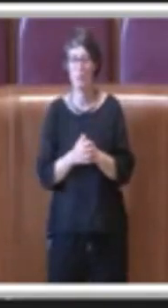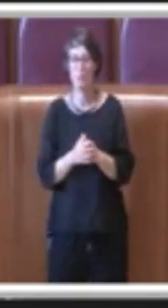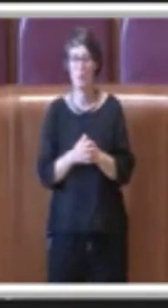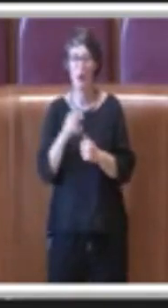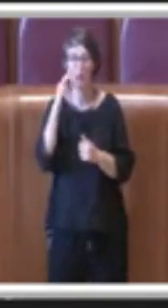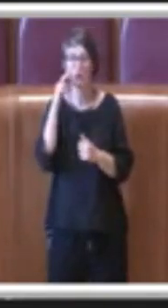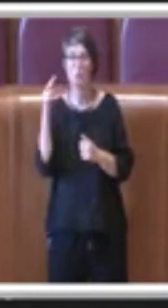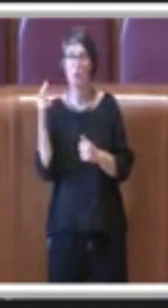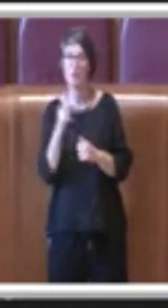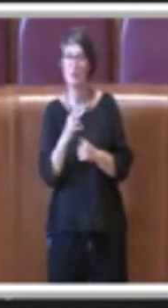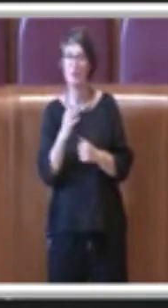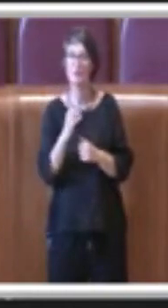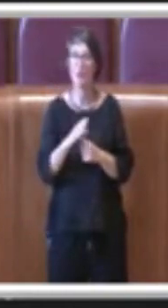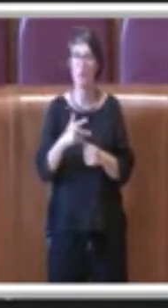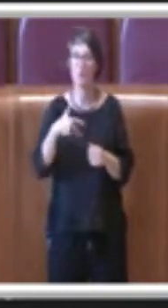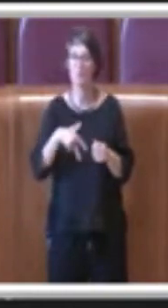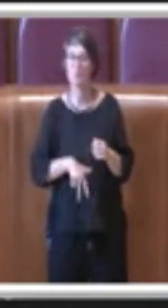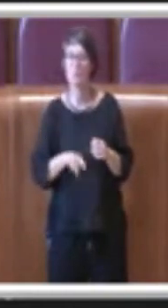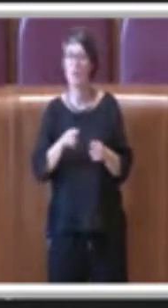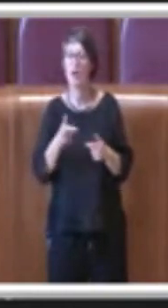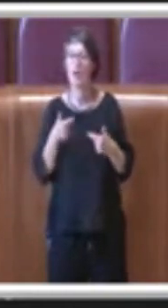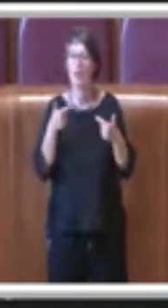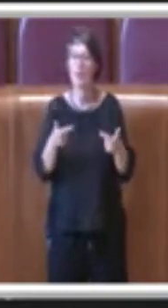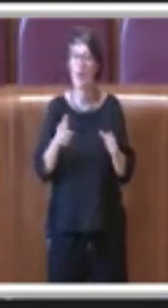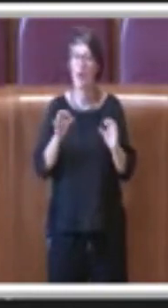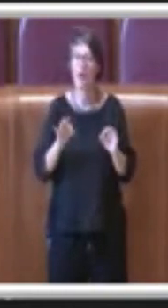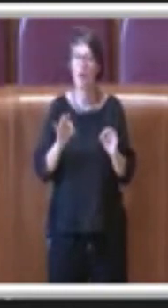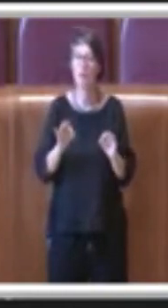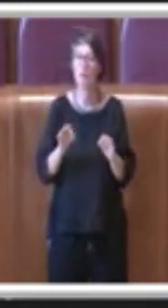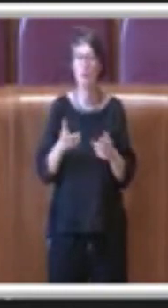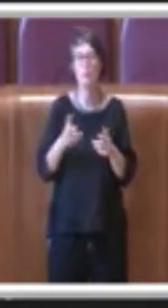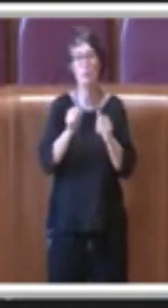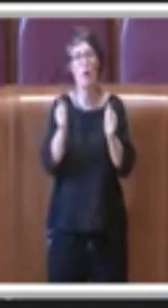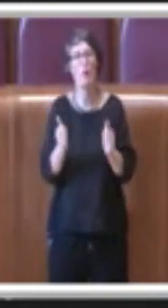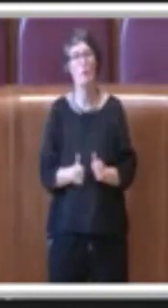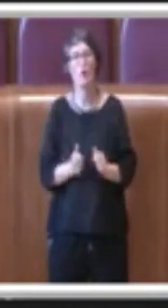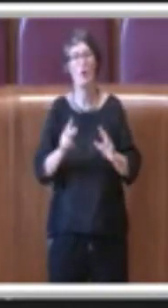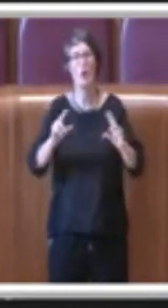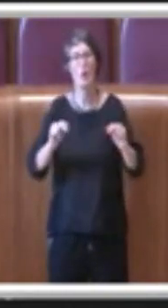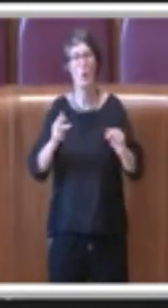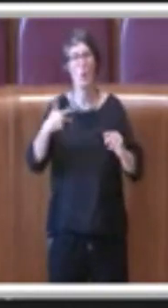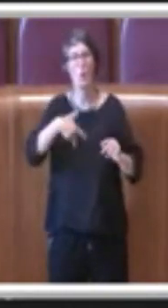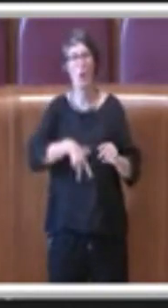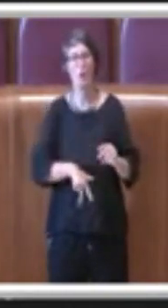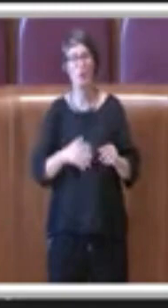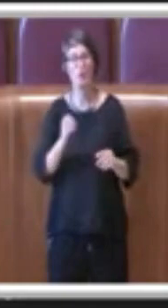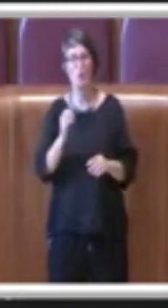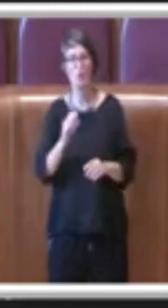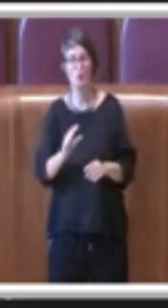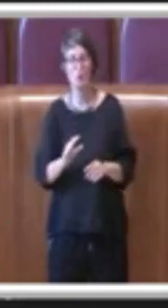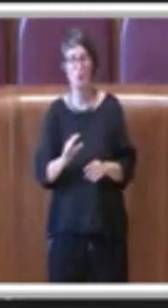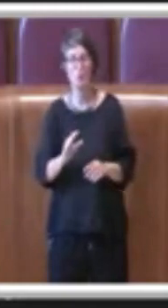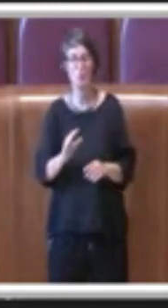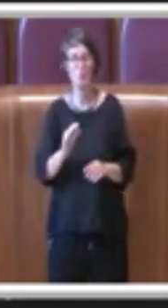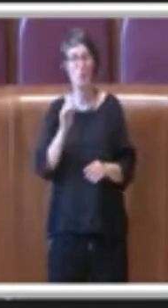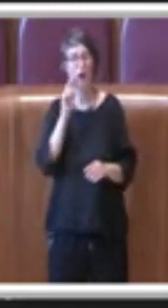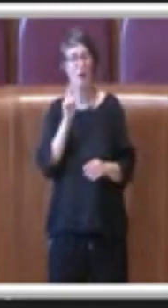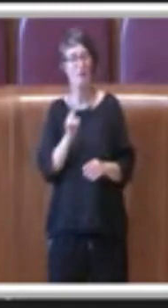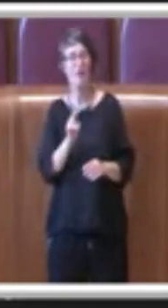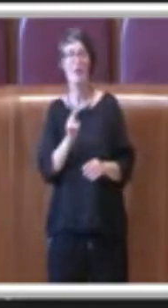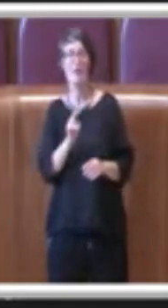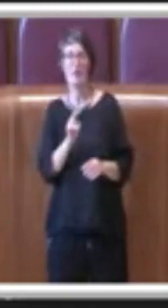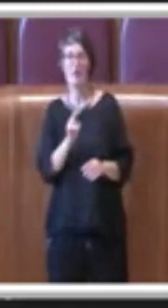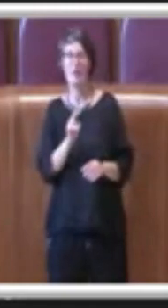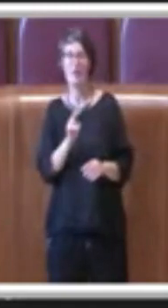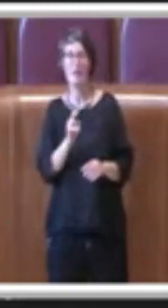e a rafforzare questo modello culturale e sociologico anche, che vede appunto la riappropriazione del ruolo centrale della